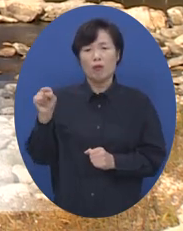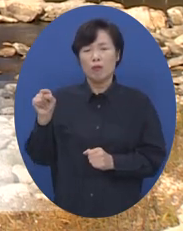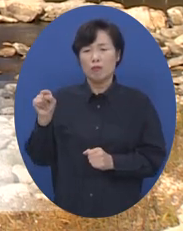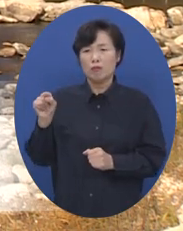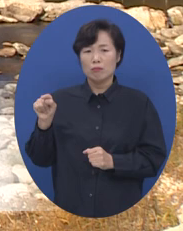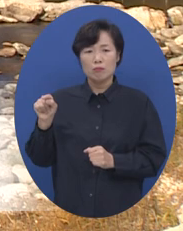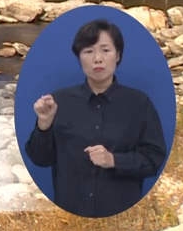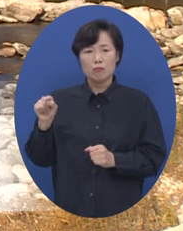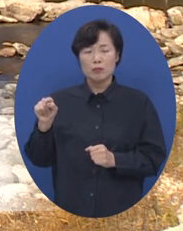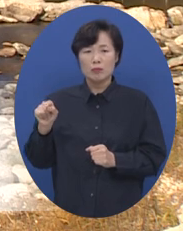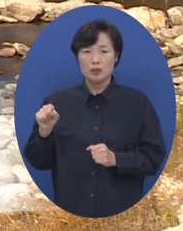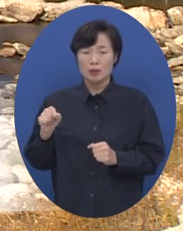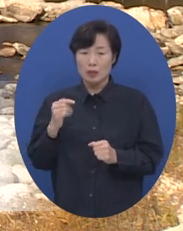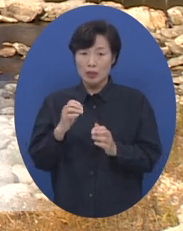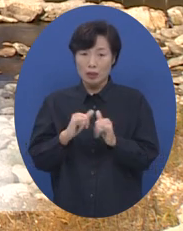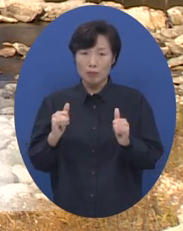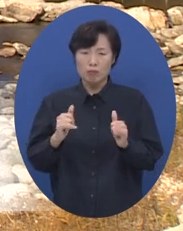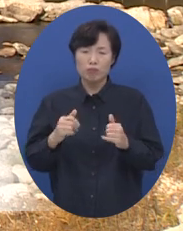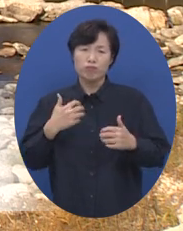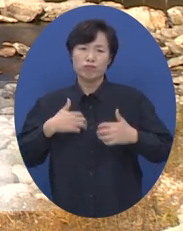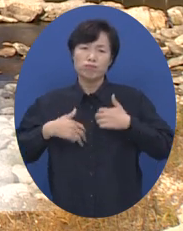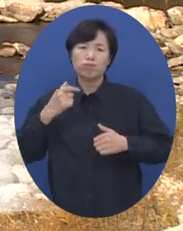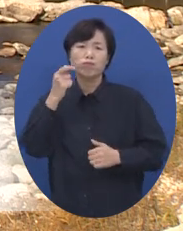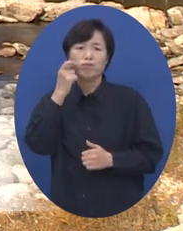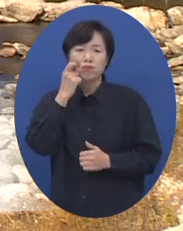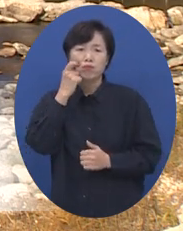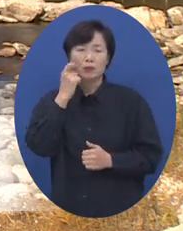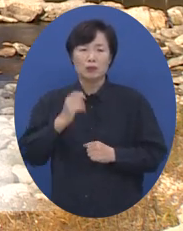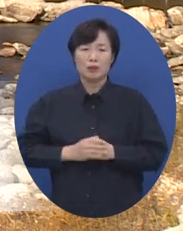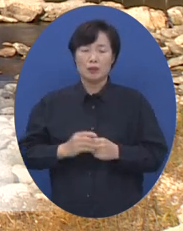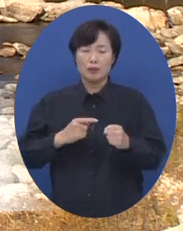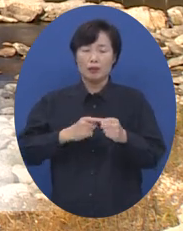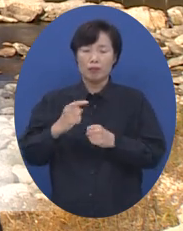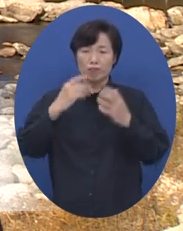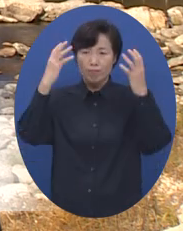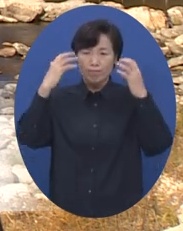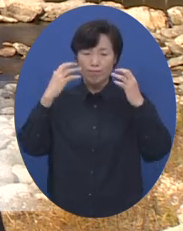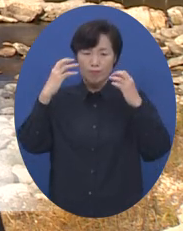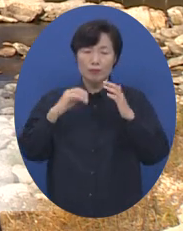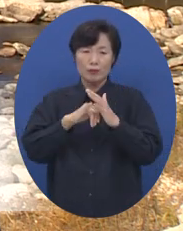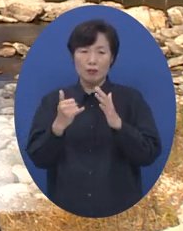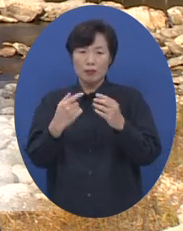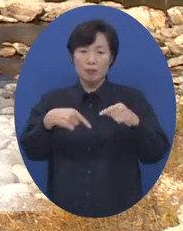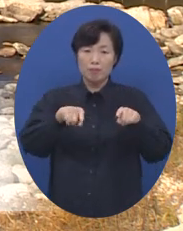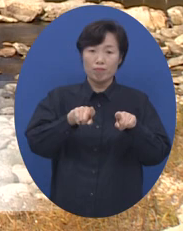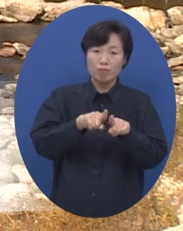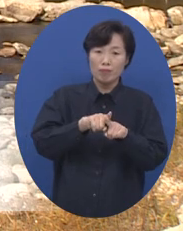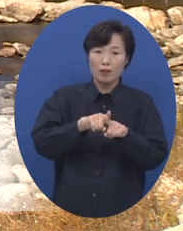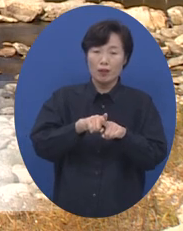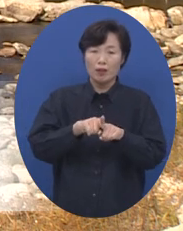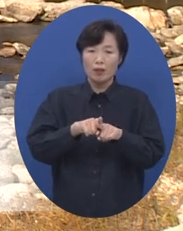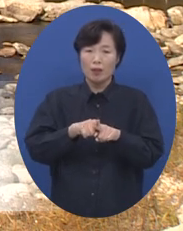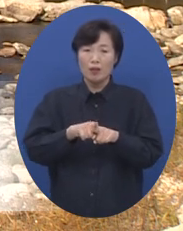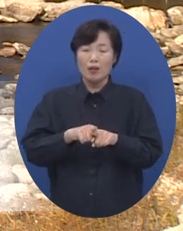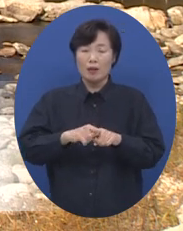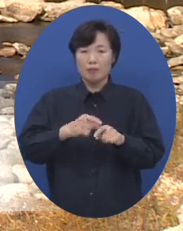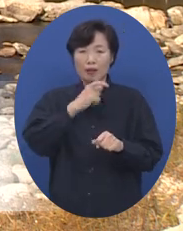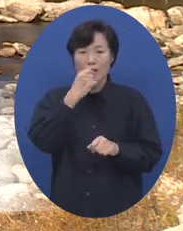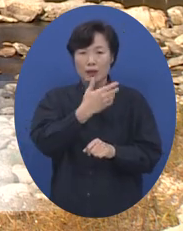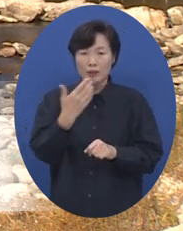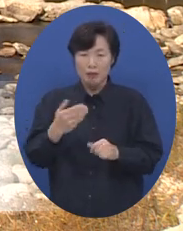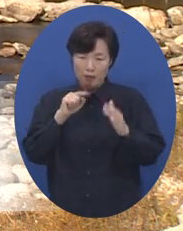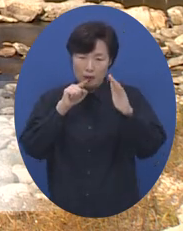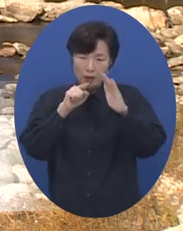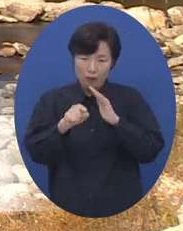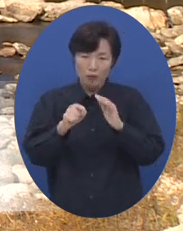도민들은 즐기지 못하고 하천은 더럽혀져 왔습니다 내년 여름에는 가족들이 즐겁고 행복한 마음으로 경기도는 하천을